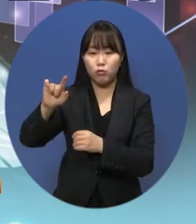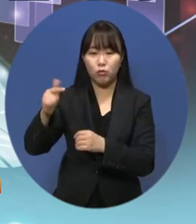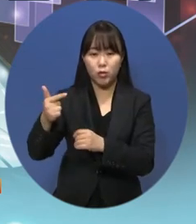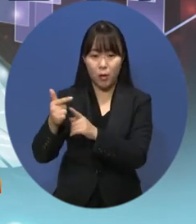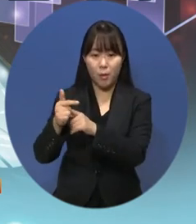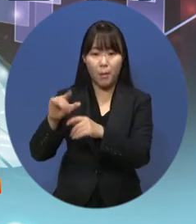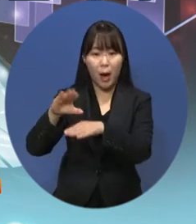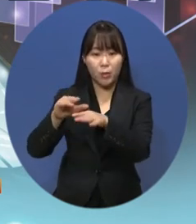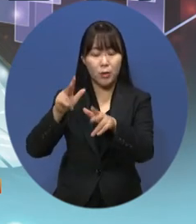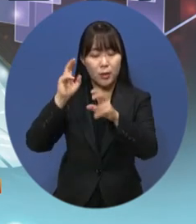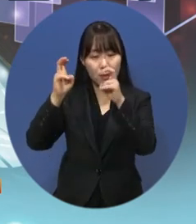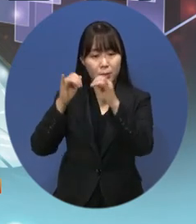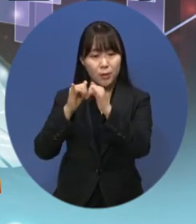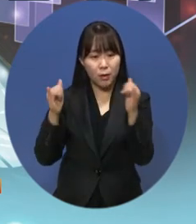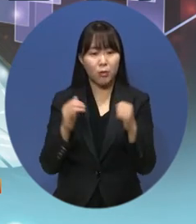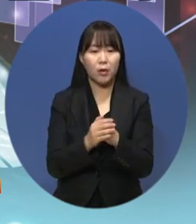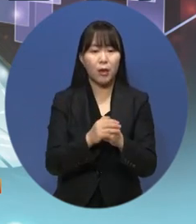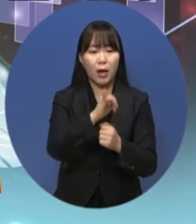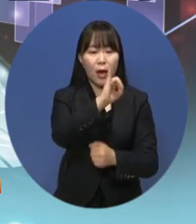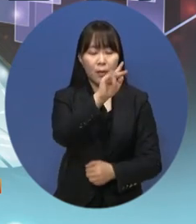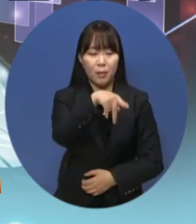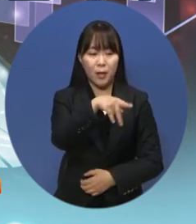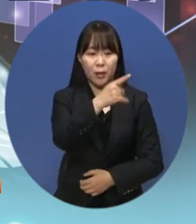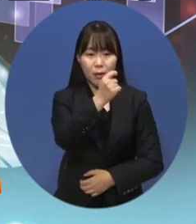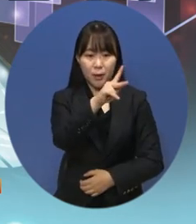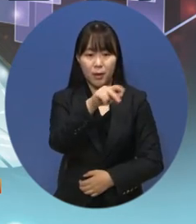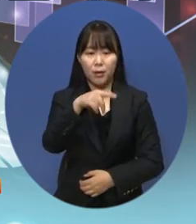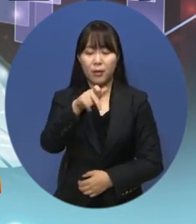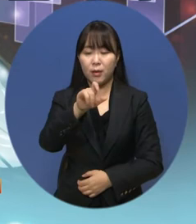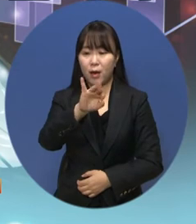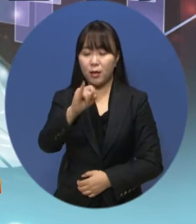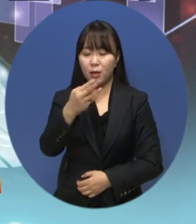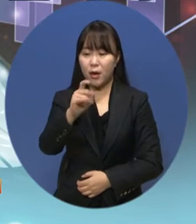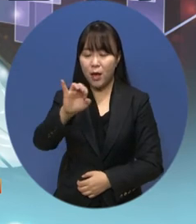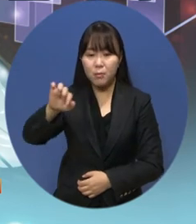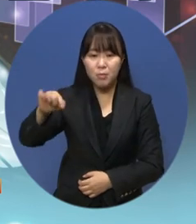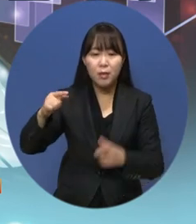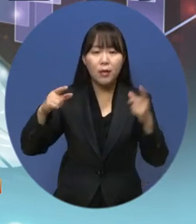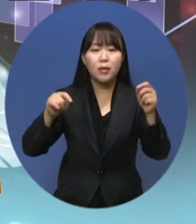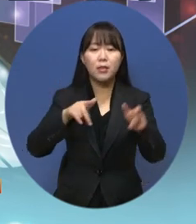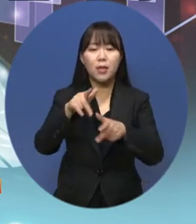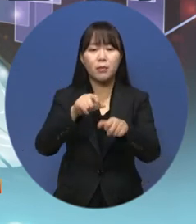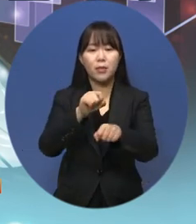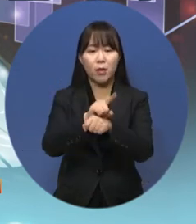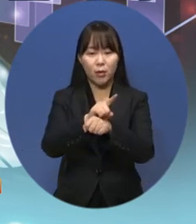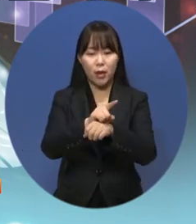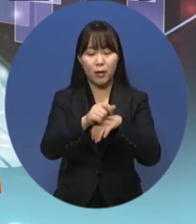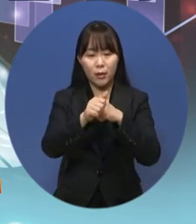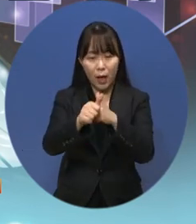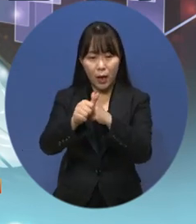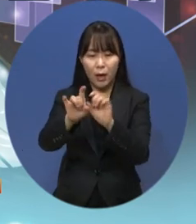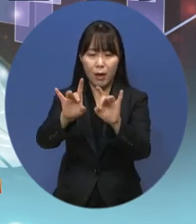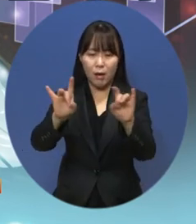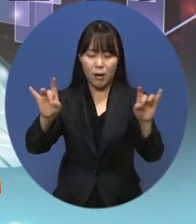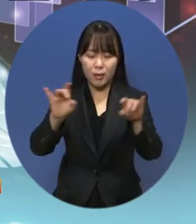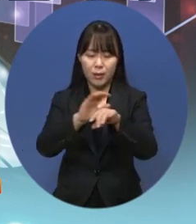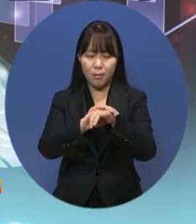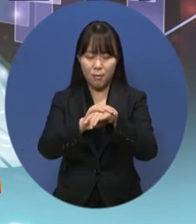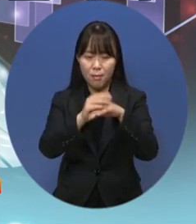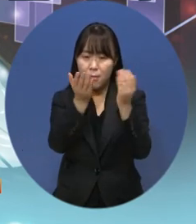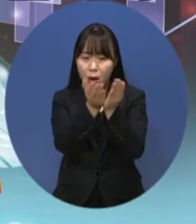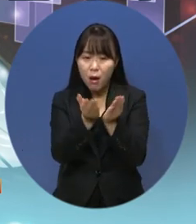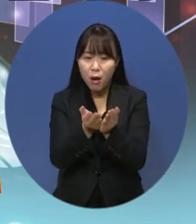사업자와 iptv 스카이라이프 등에서 사업성을 고려해 각 짝 구미에 맞게